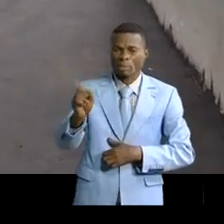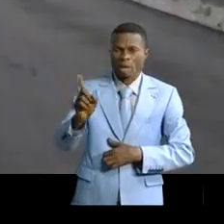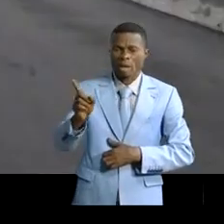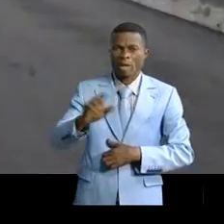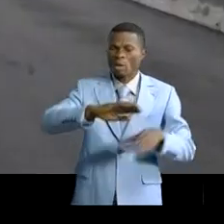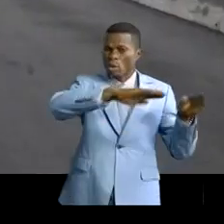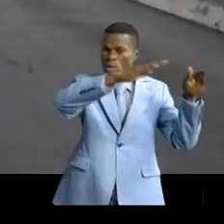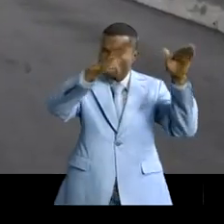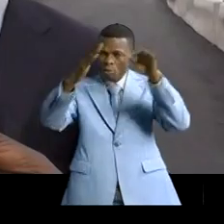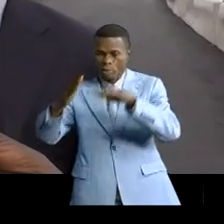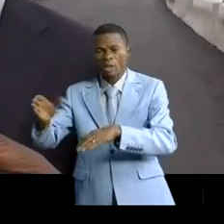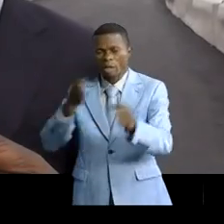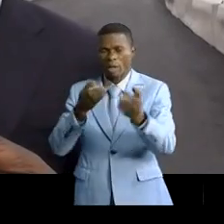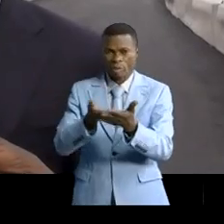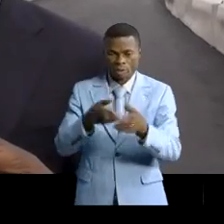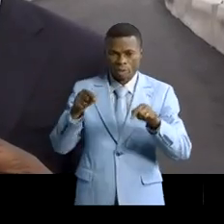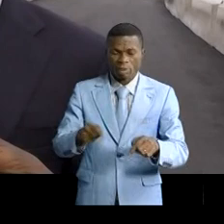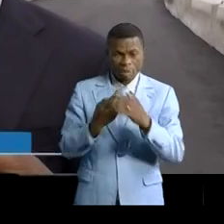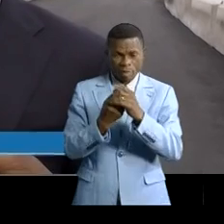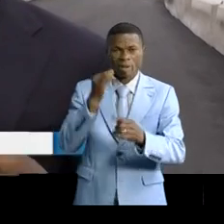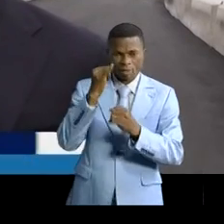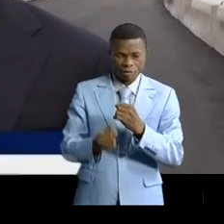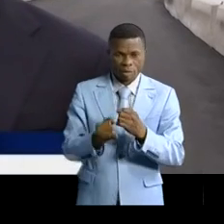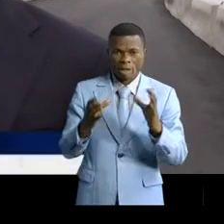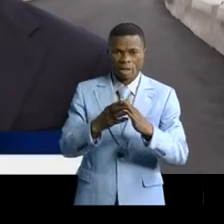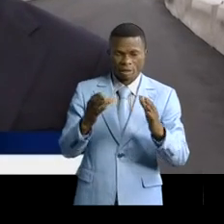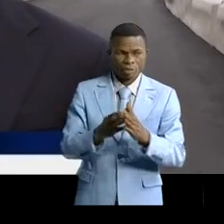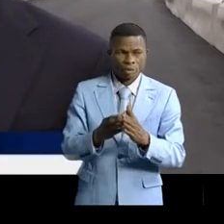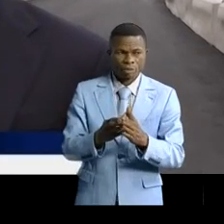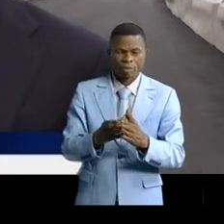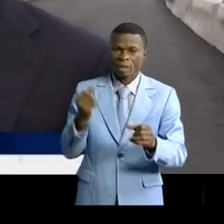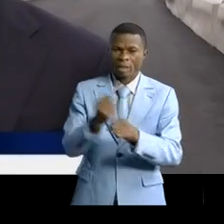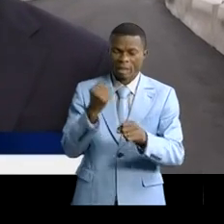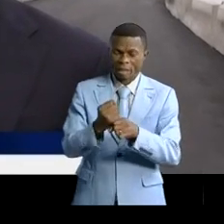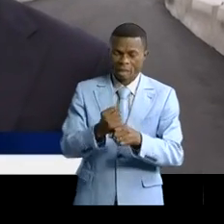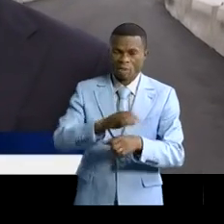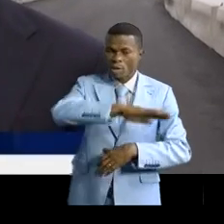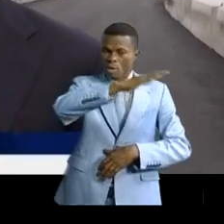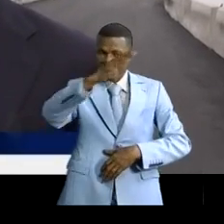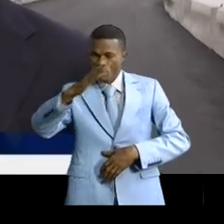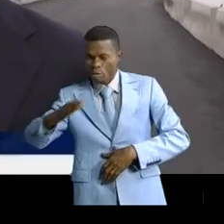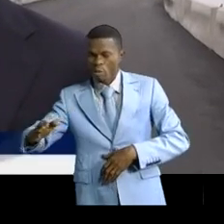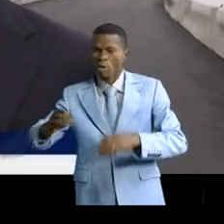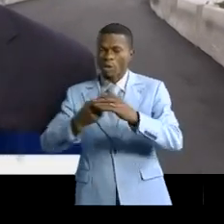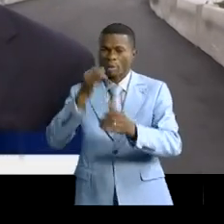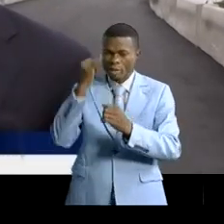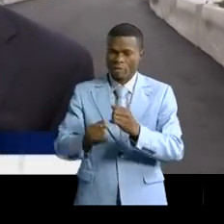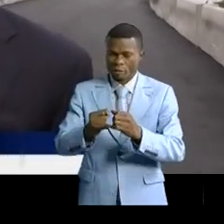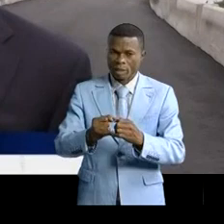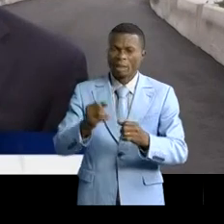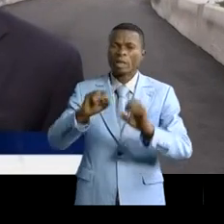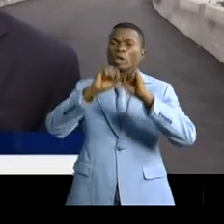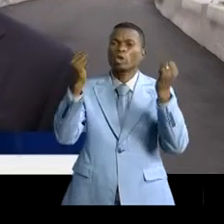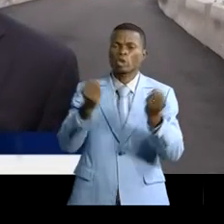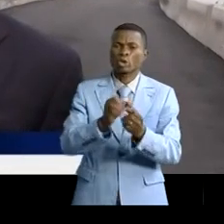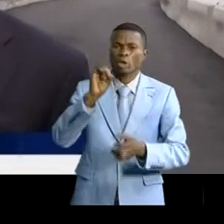moutons, a-t-il signifié. Nous sommes au bout avec les dernières sauts de moutons qui étaient sous la gestion de l'OVD. Et puis il y